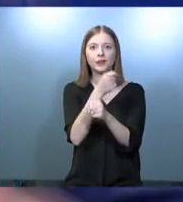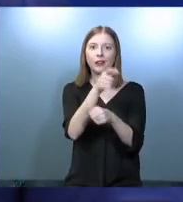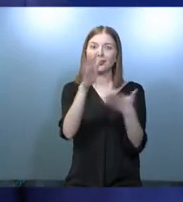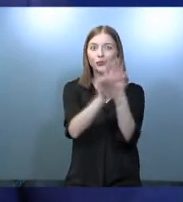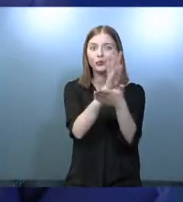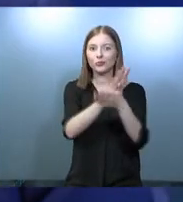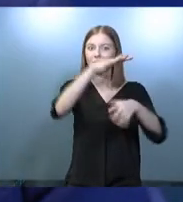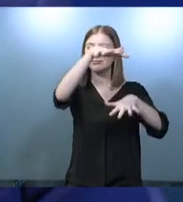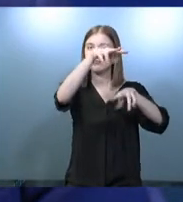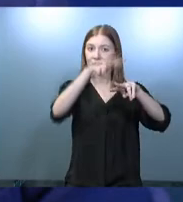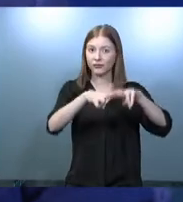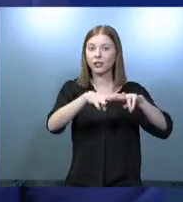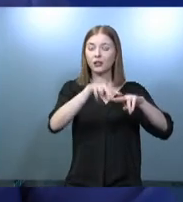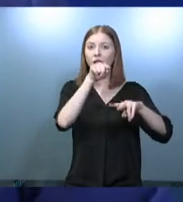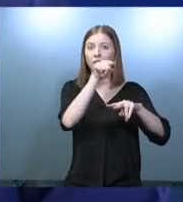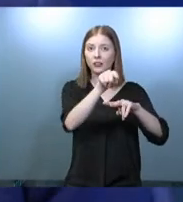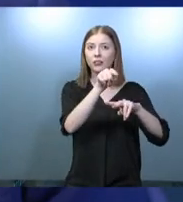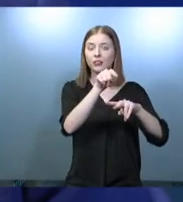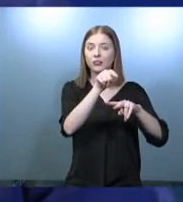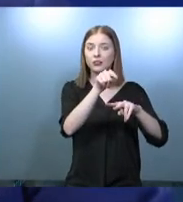savartynas būtų eitų į